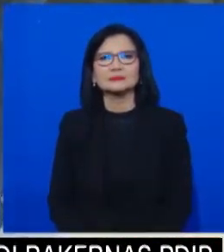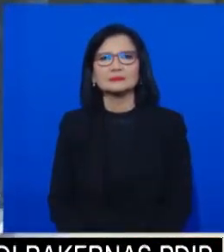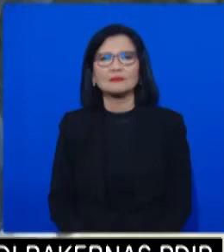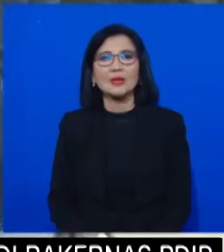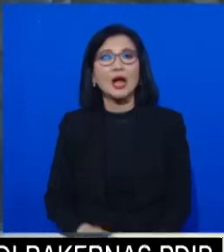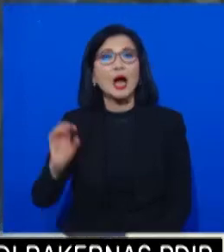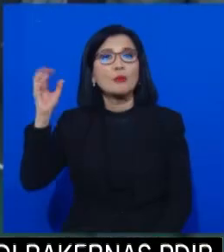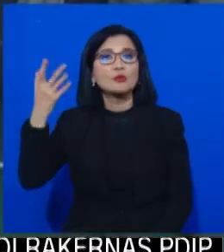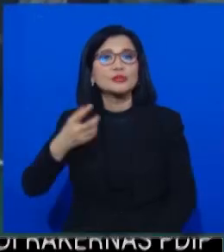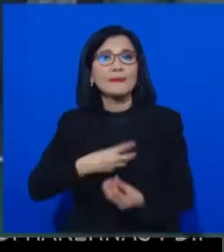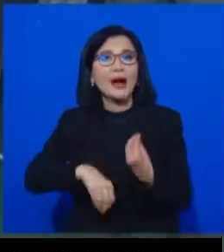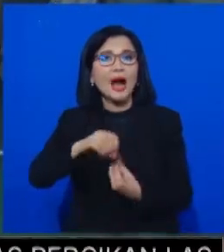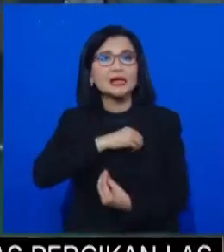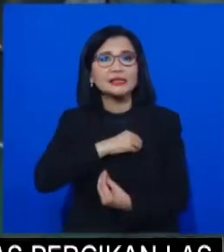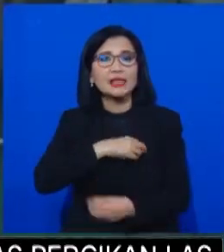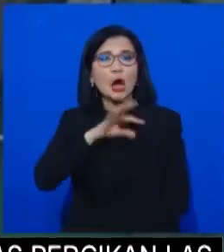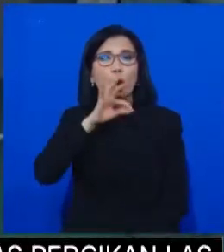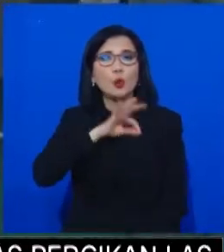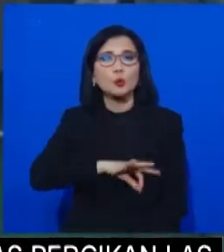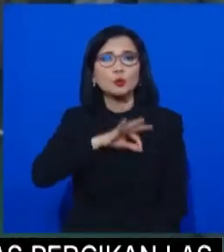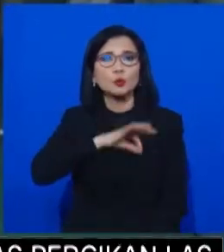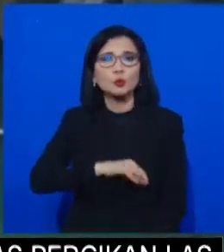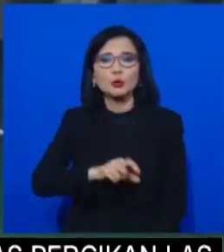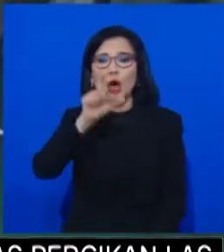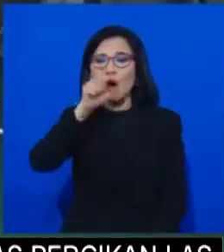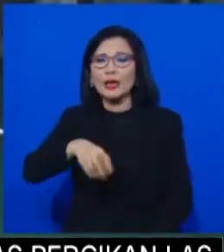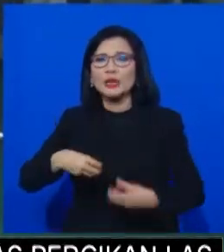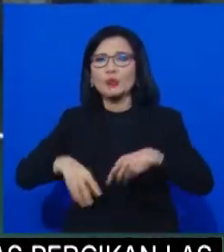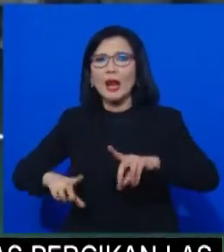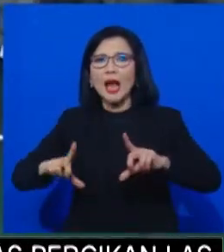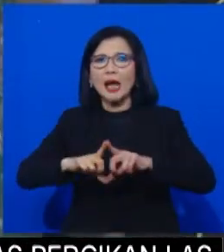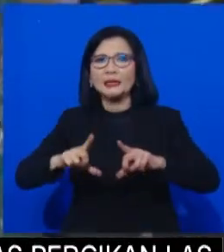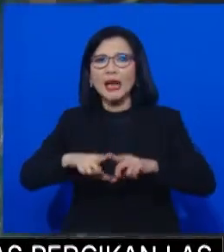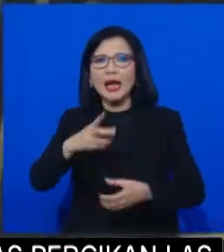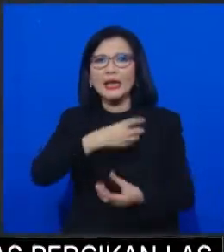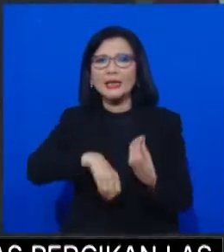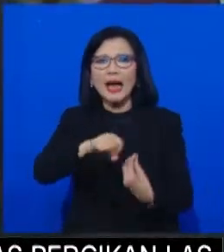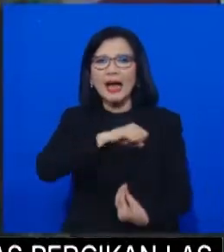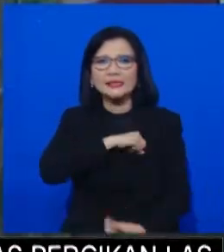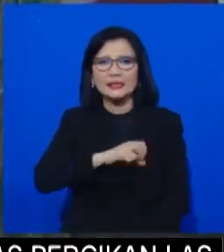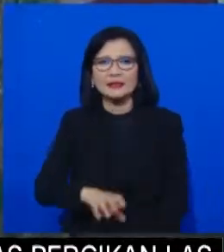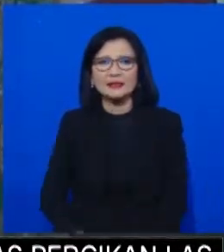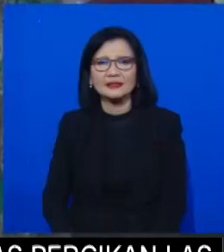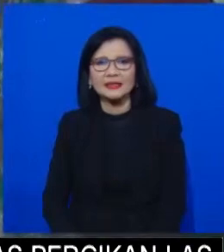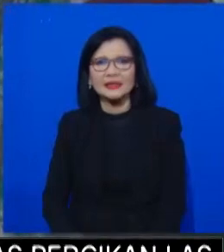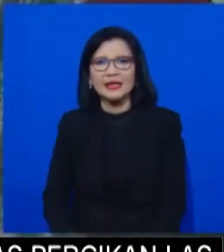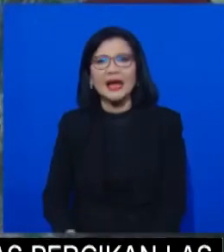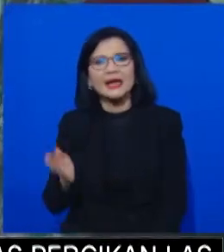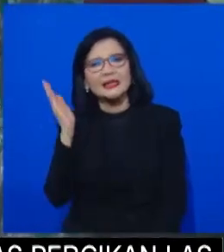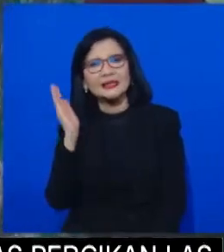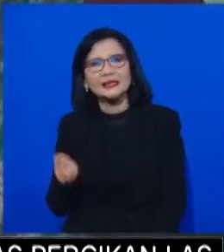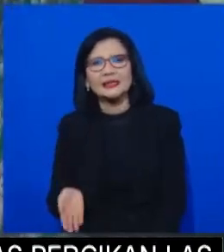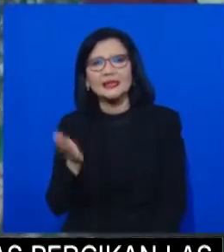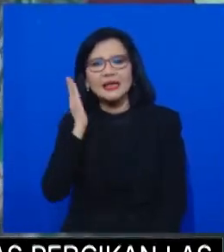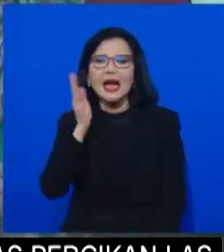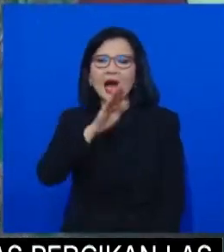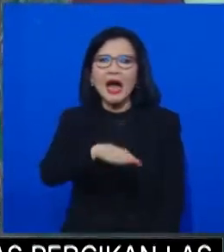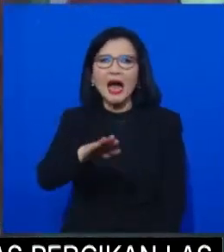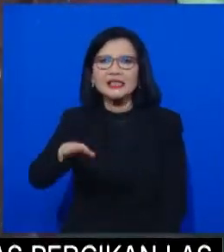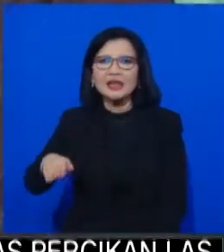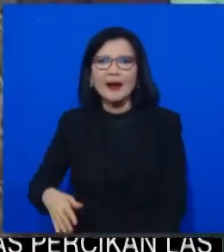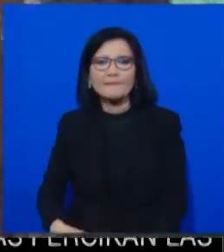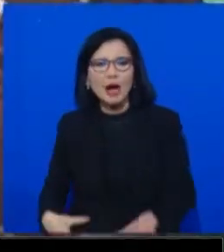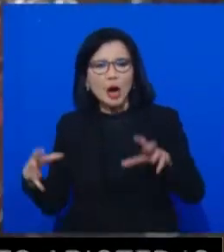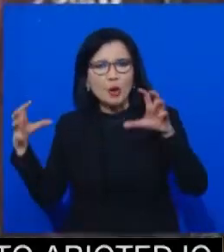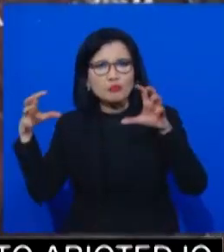Musim haji membawa berkah tersendiri bagi para penjual perlengkapan haji. Di Asrama Haji Sukolilo, Surabaya, pada Senin jemaah haji memadati